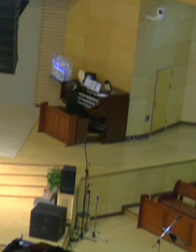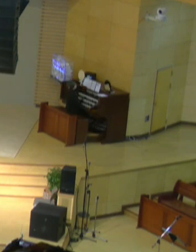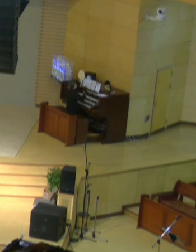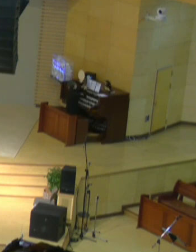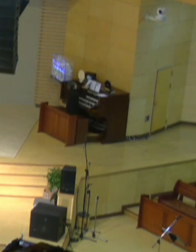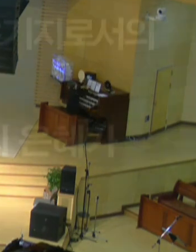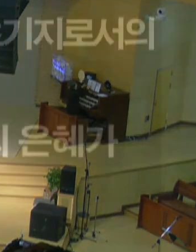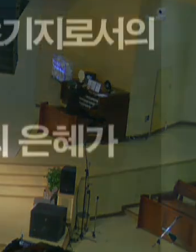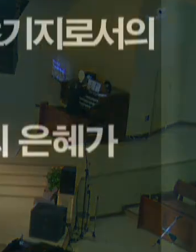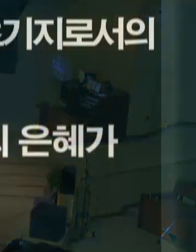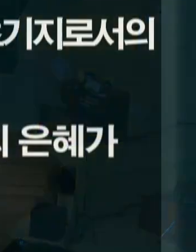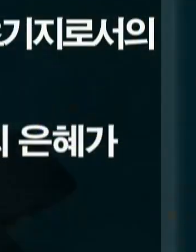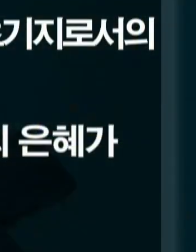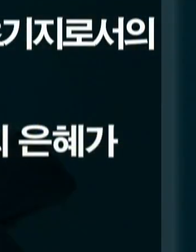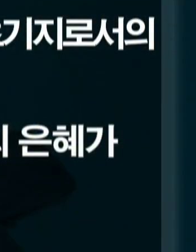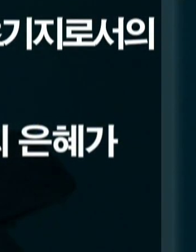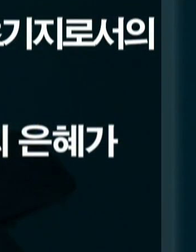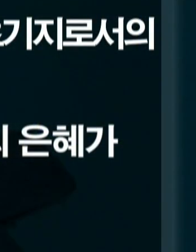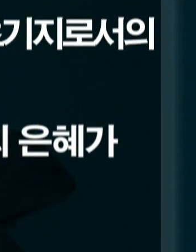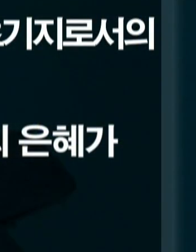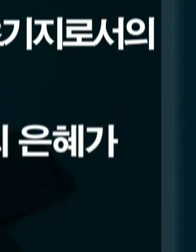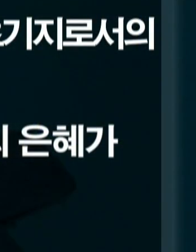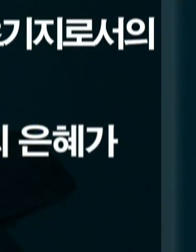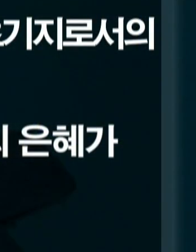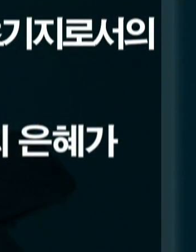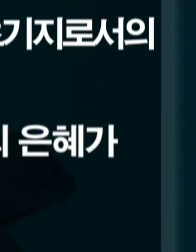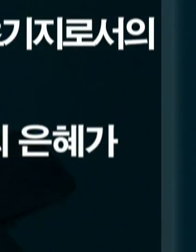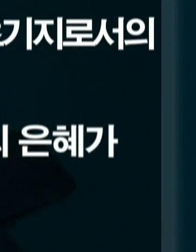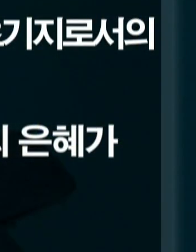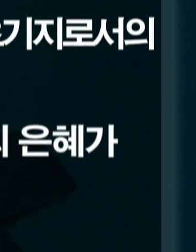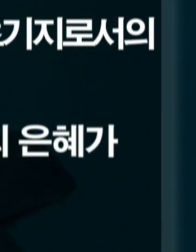이 시간 교회 공동 기도 제목으로 함께